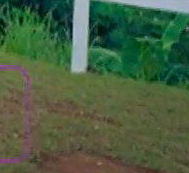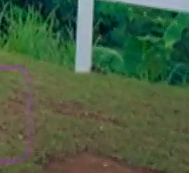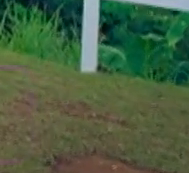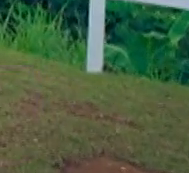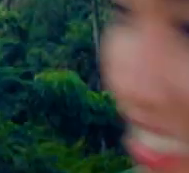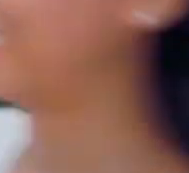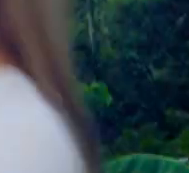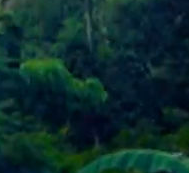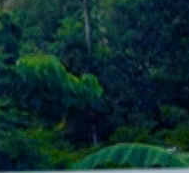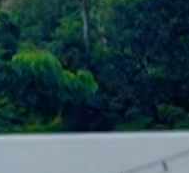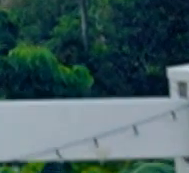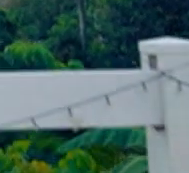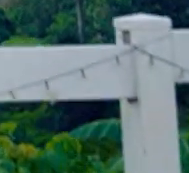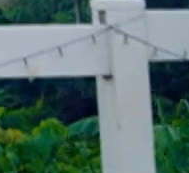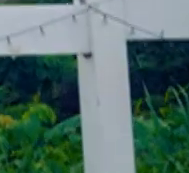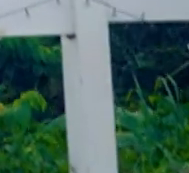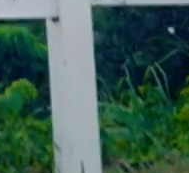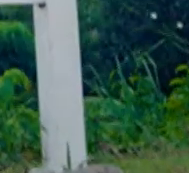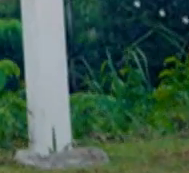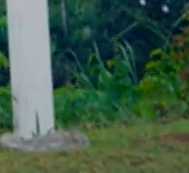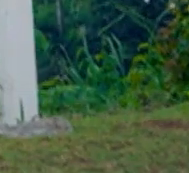of all.